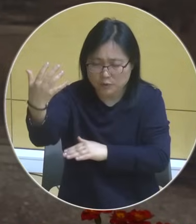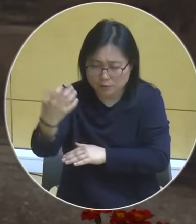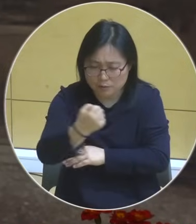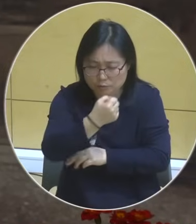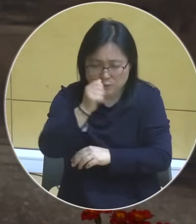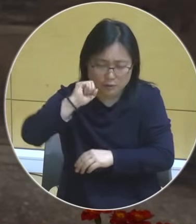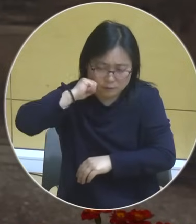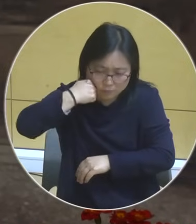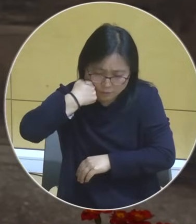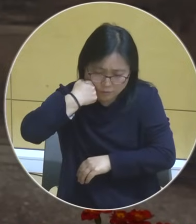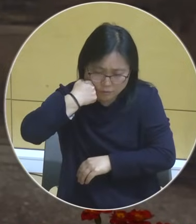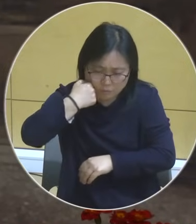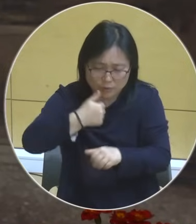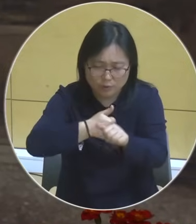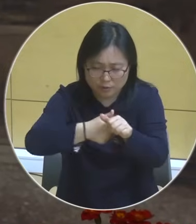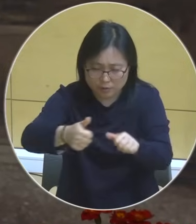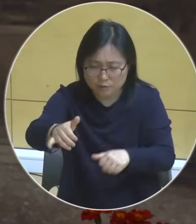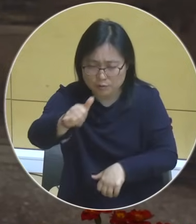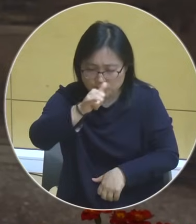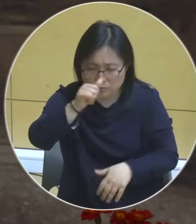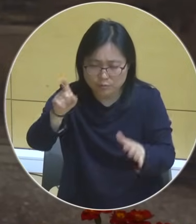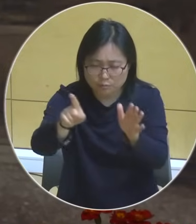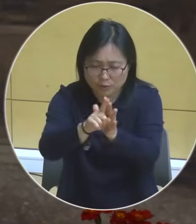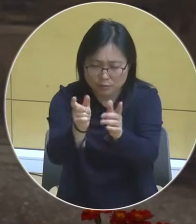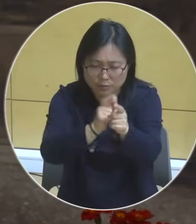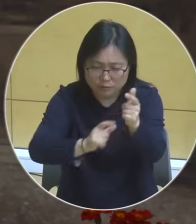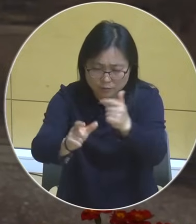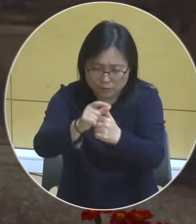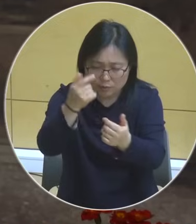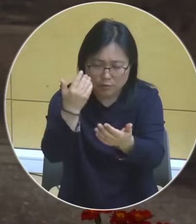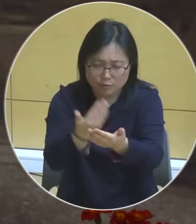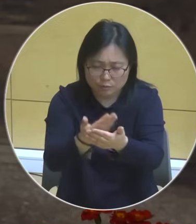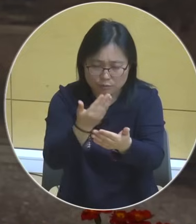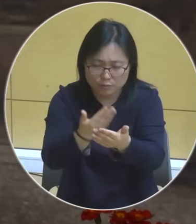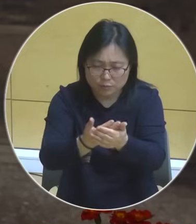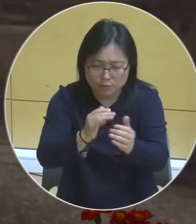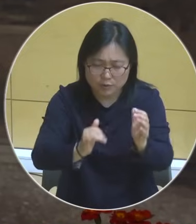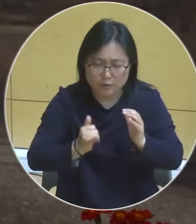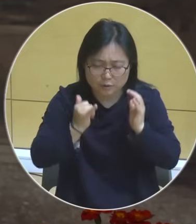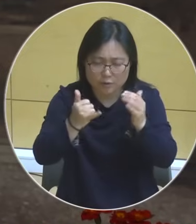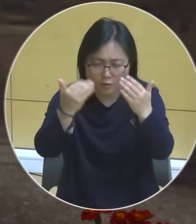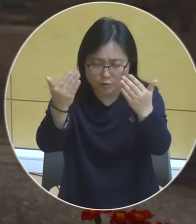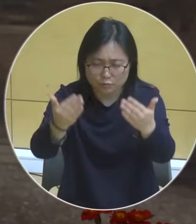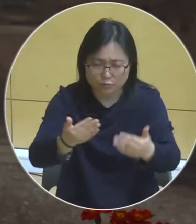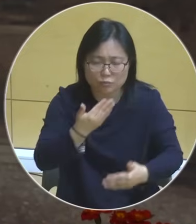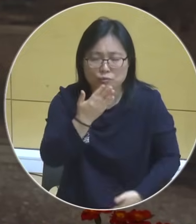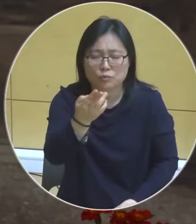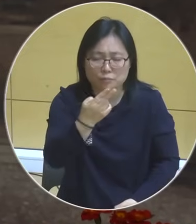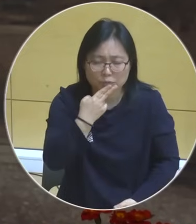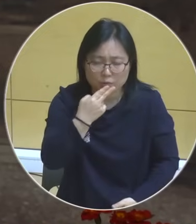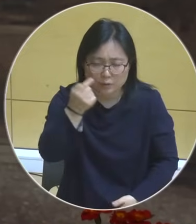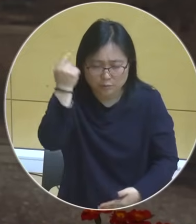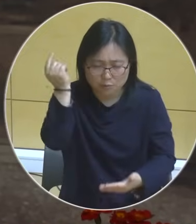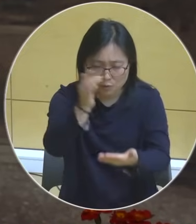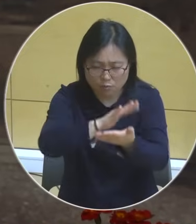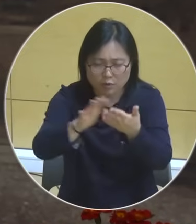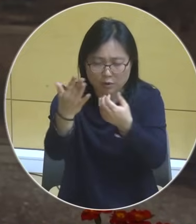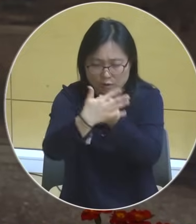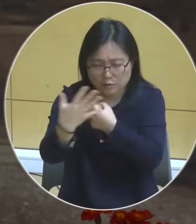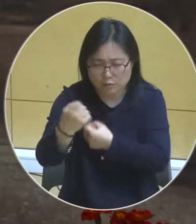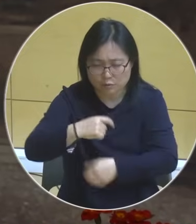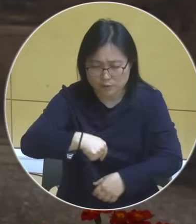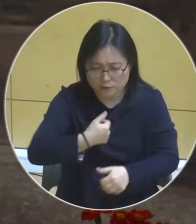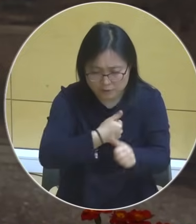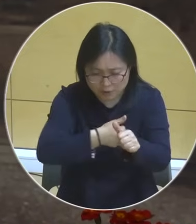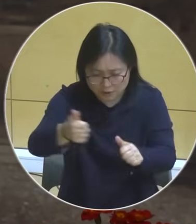이 어려운 현실들을 이겨나갈 수 있는 믿음을 더하여 주실 뿐 아니라 세상에 줄 수 없는 평강과 은혜로 하나님 자신을